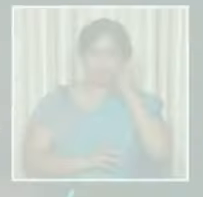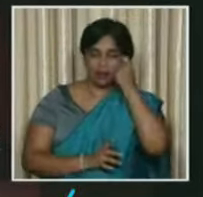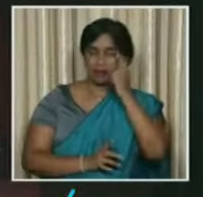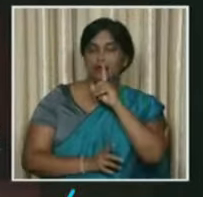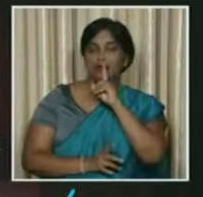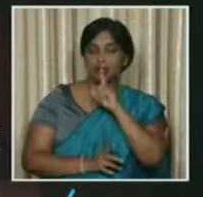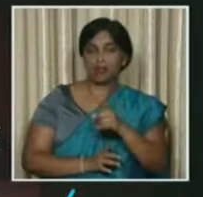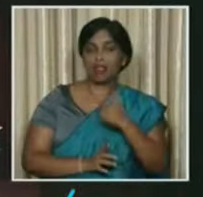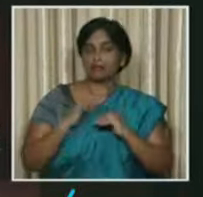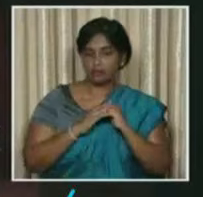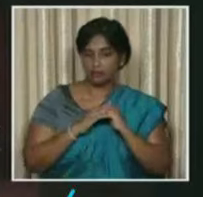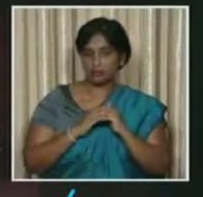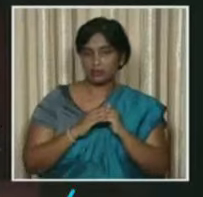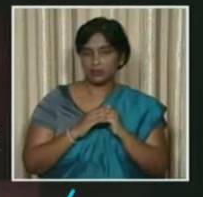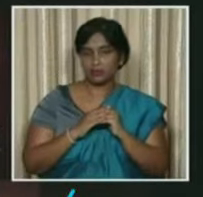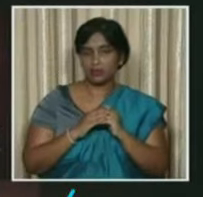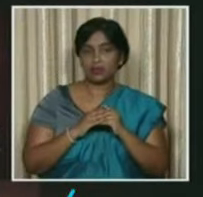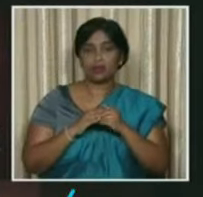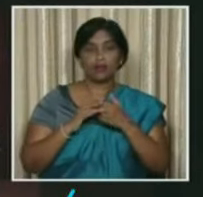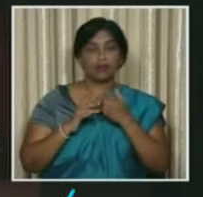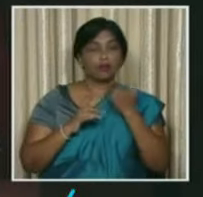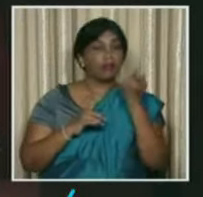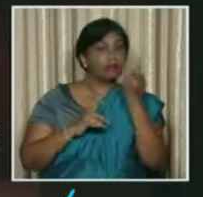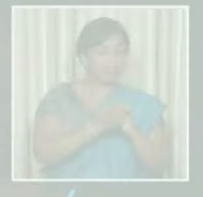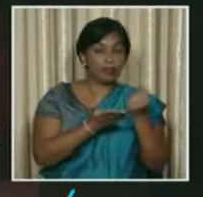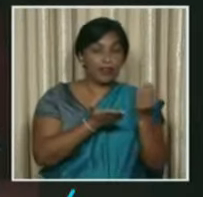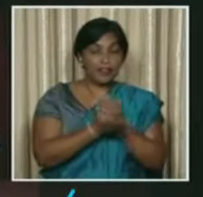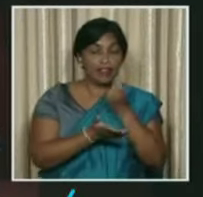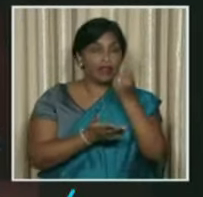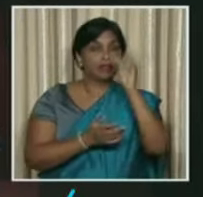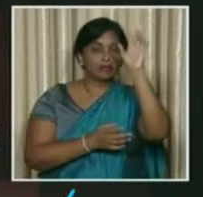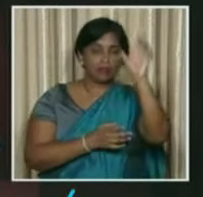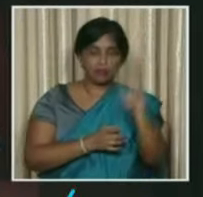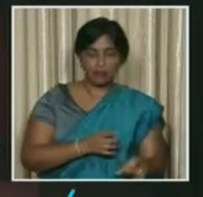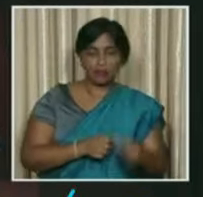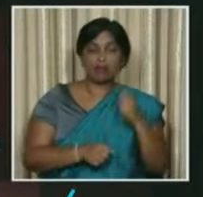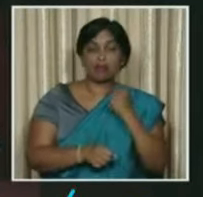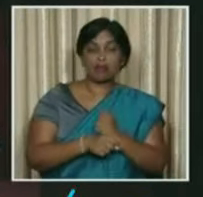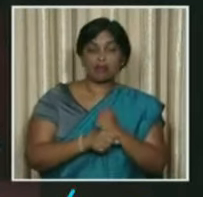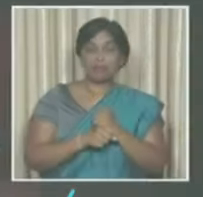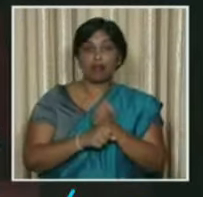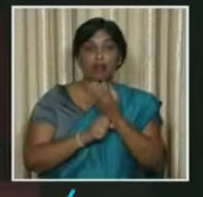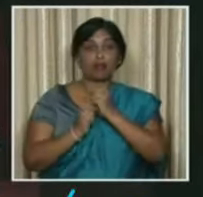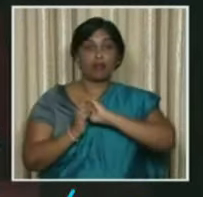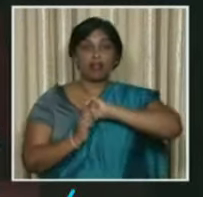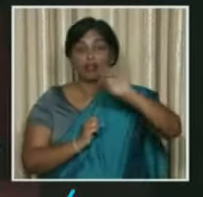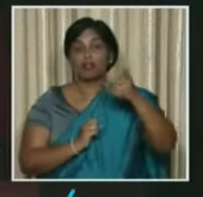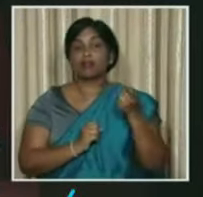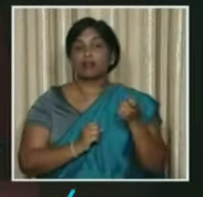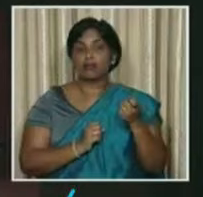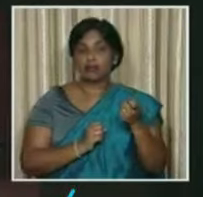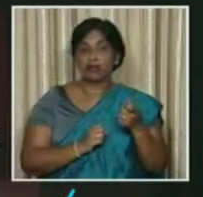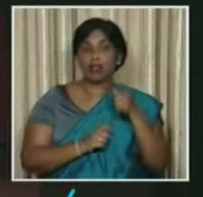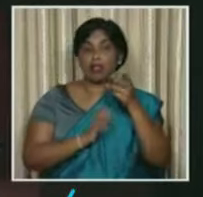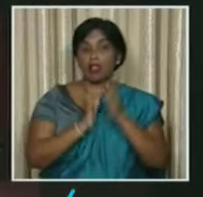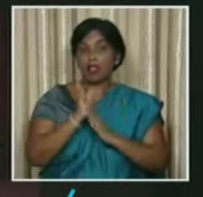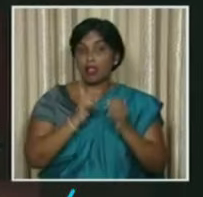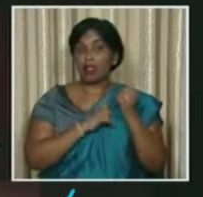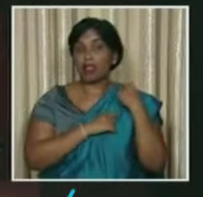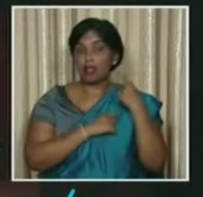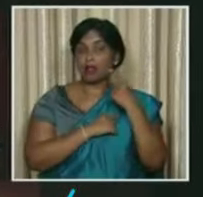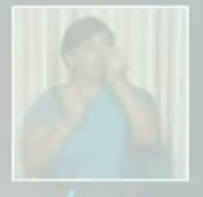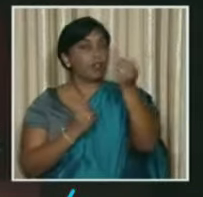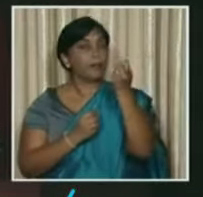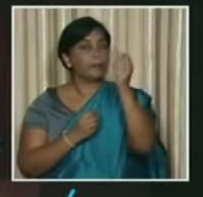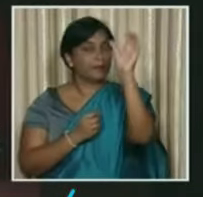කරනවා අලුත් ක්‍රමවේදයක්. ඇලෝකේට් කරපු amount එක දාන්න. ට්‍රෙෂරි එකෙන් යවපු ඉම්ප්‍රෙස් එක දාන්න. මොකද එතකොට අදාළ ඇමතිවරයාටත්